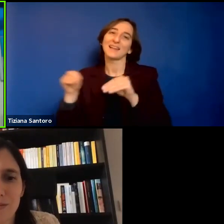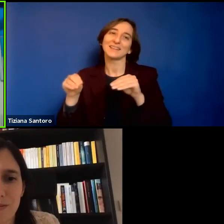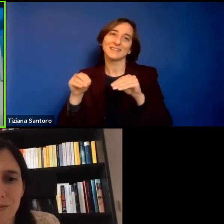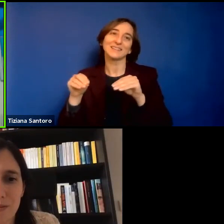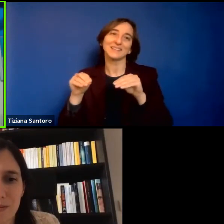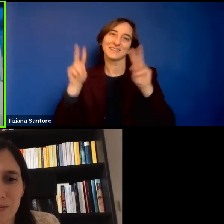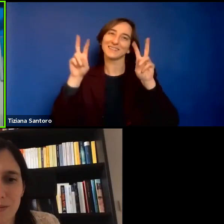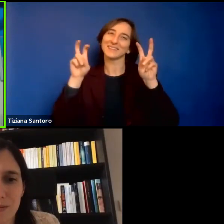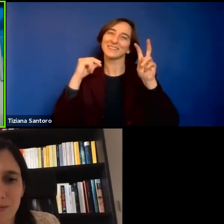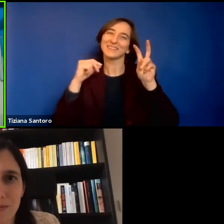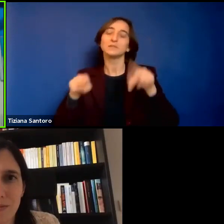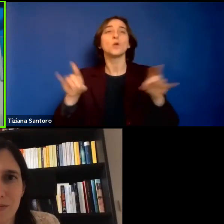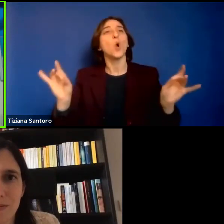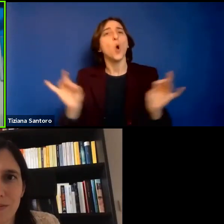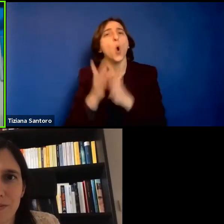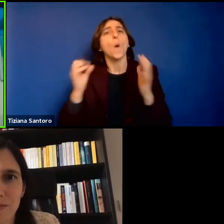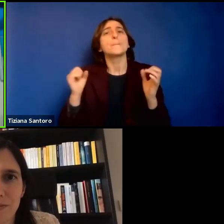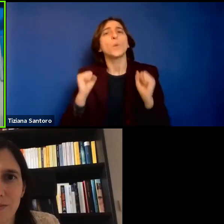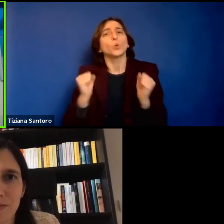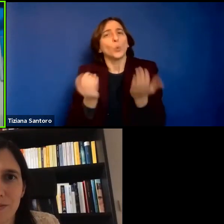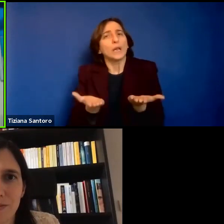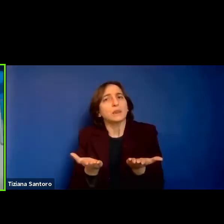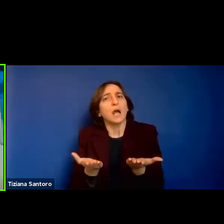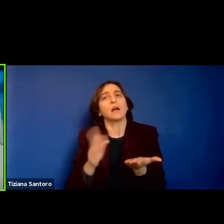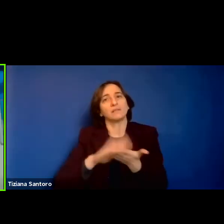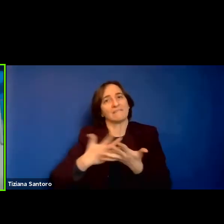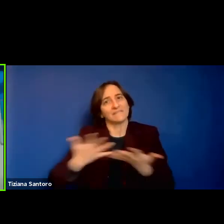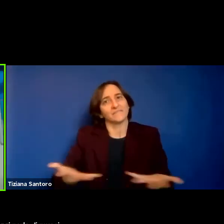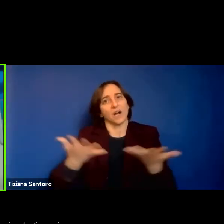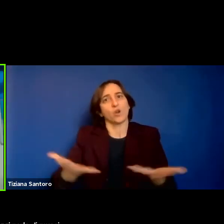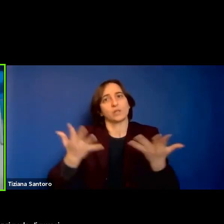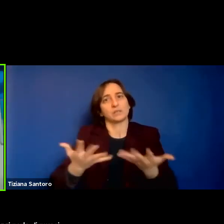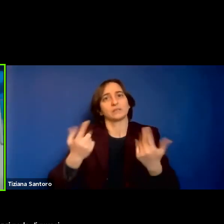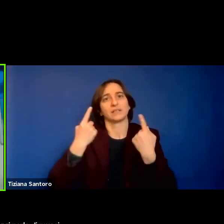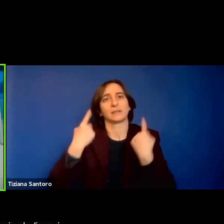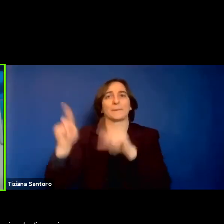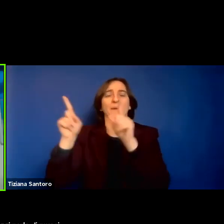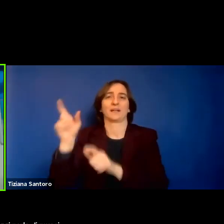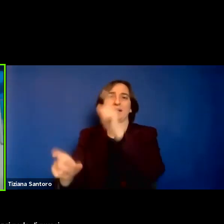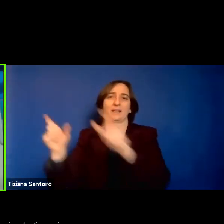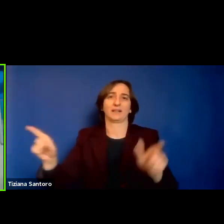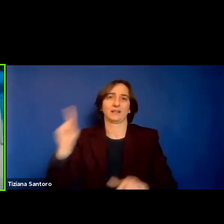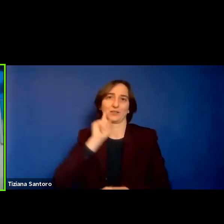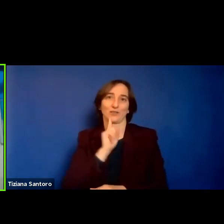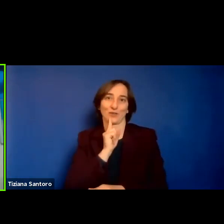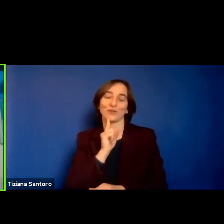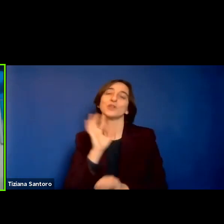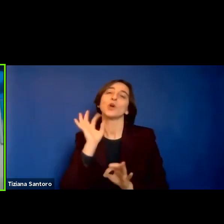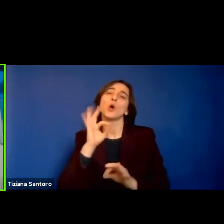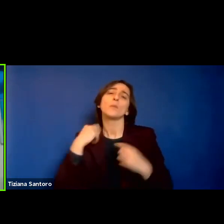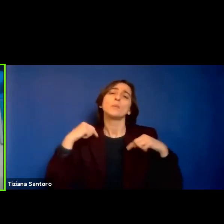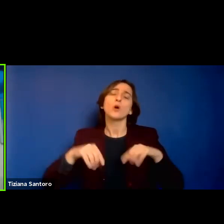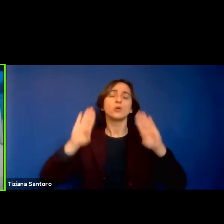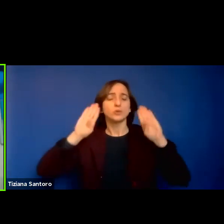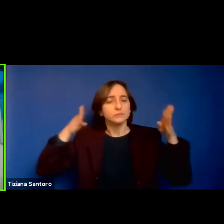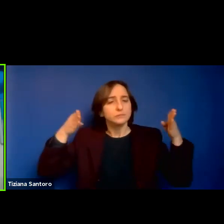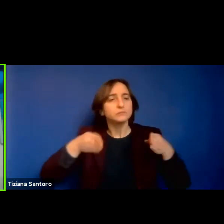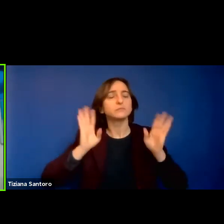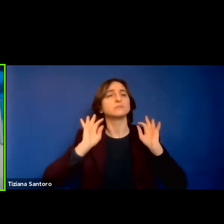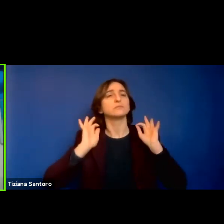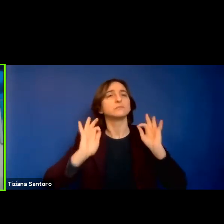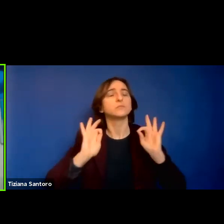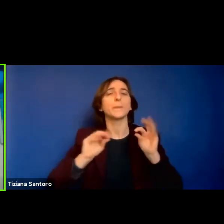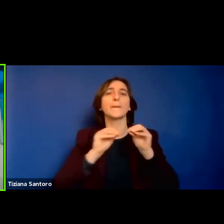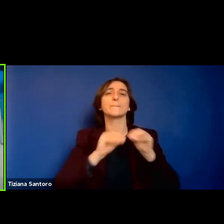incontro formativo che abbiamo deciso di indirizzare in modo particolare ai musei, alla comunità